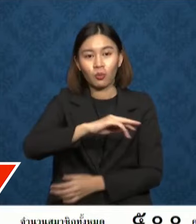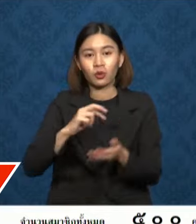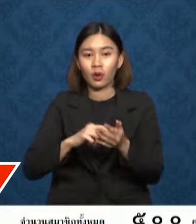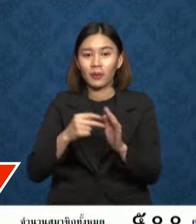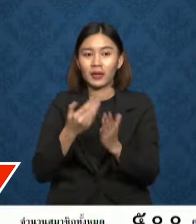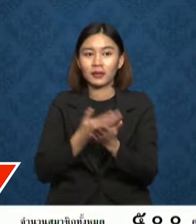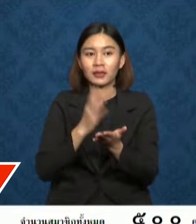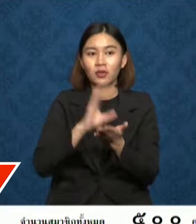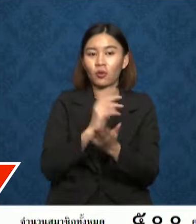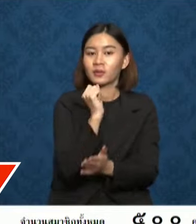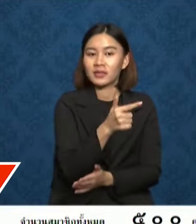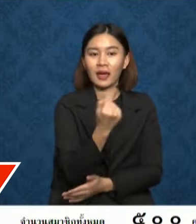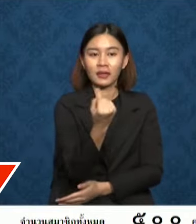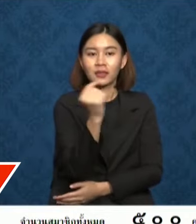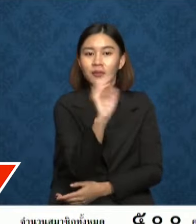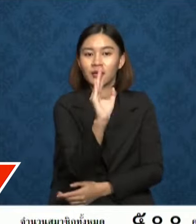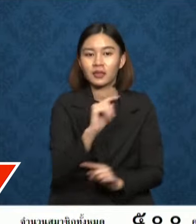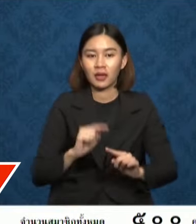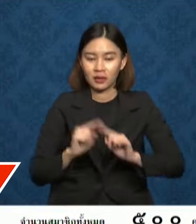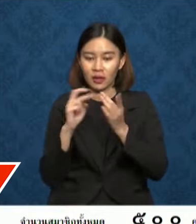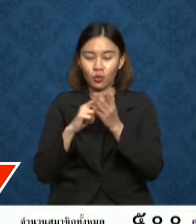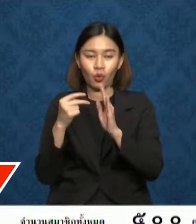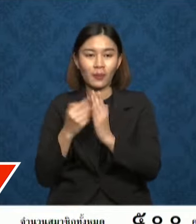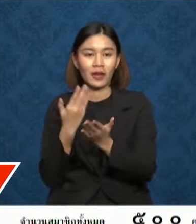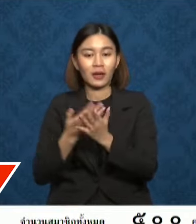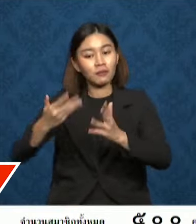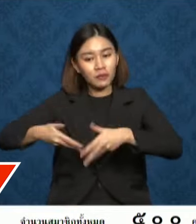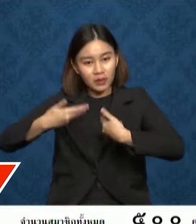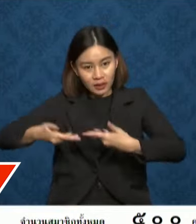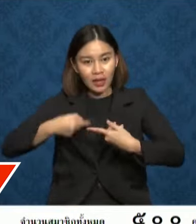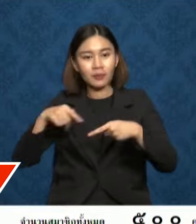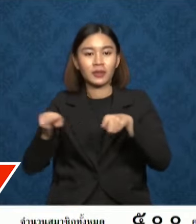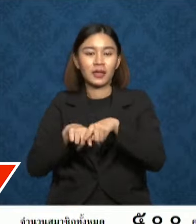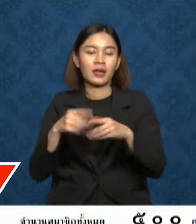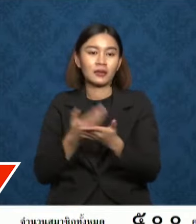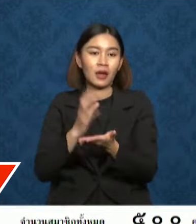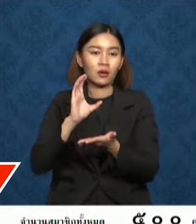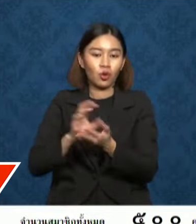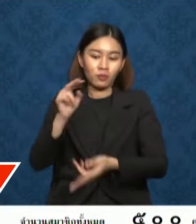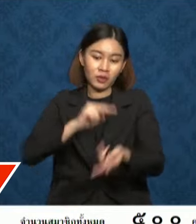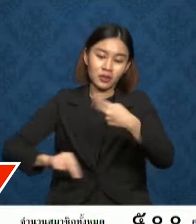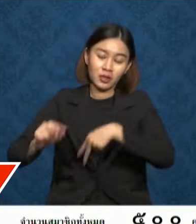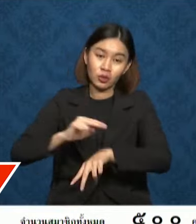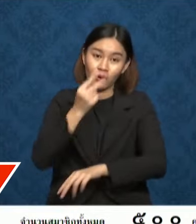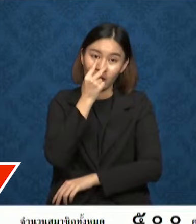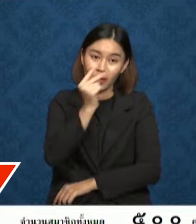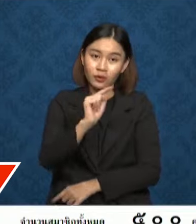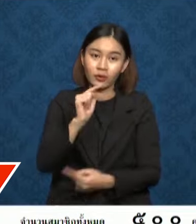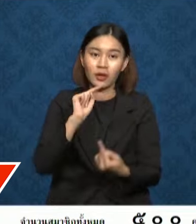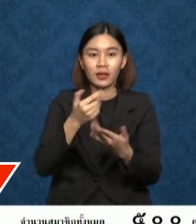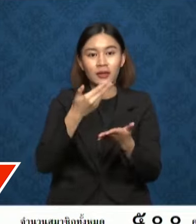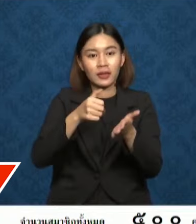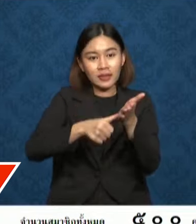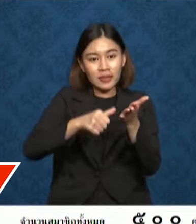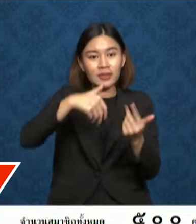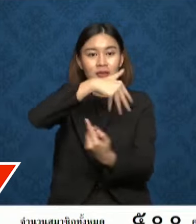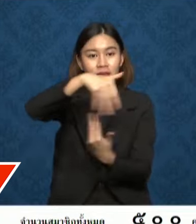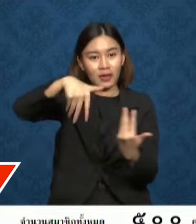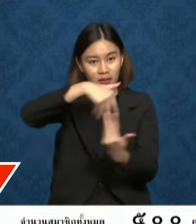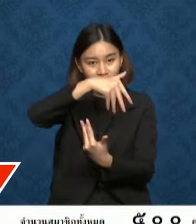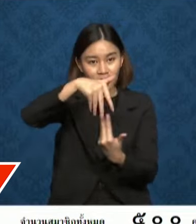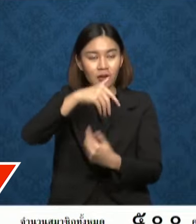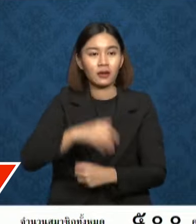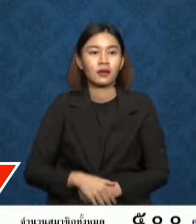หมายถงงบประมาณรายจายอยเดวเทานั้นแต่หมายถงบประมาณรายได้และงบประมาณทเราตองตัสอบใหเหนถึงปริมาณนี่สาธนะด้วย